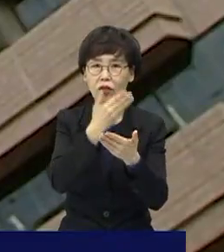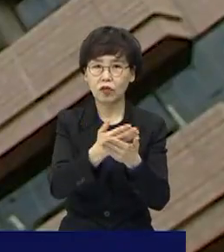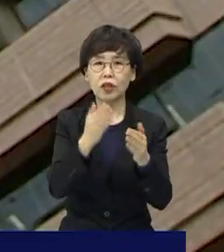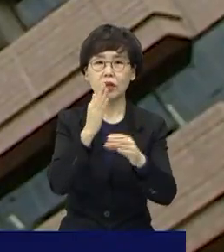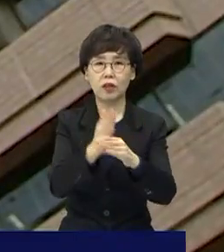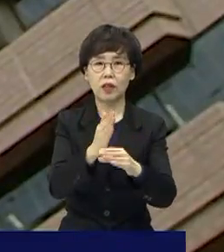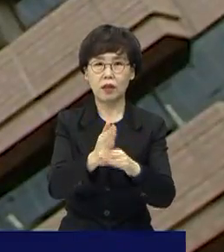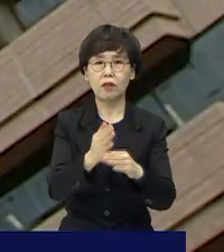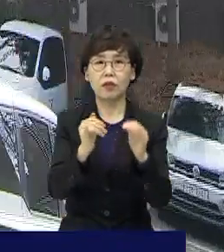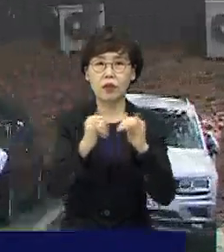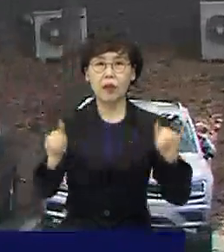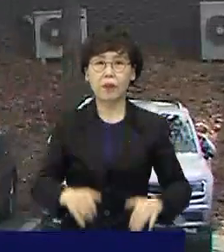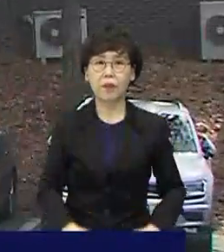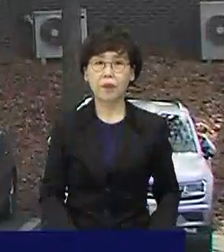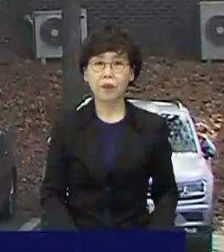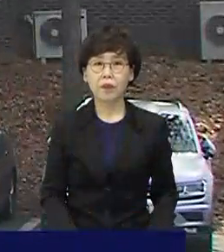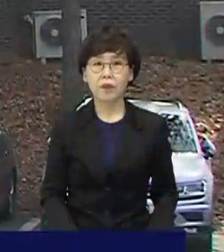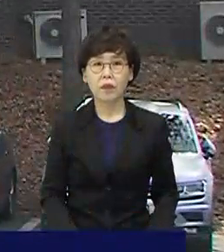꼽힙니다.